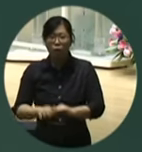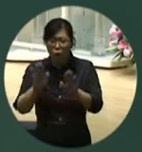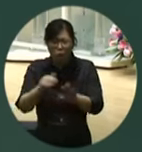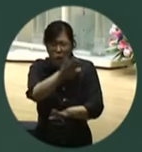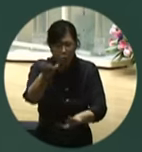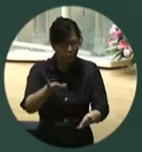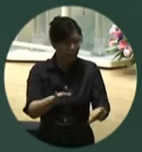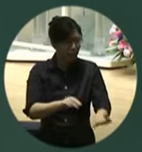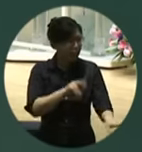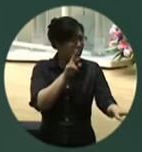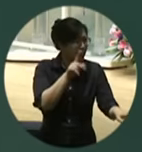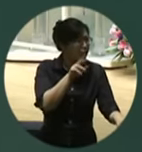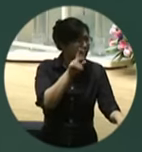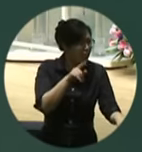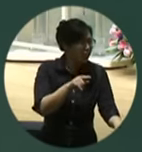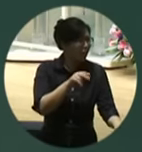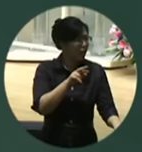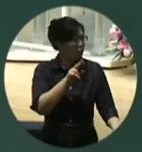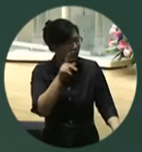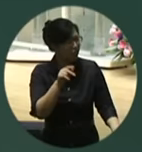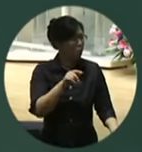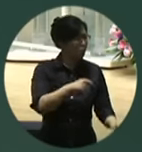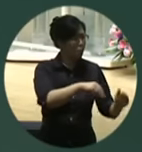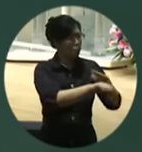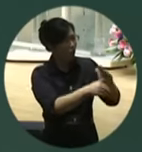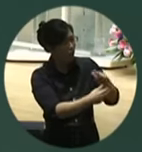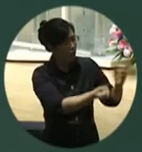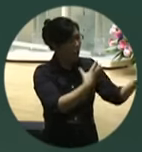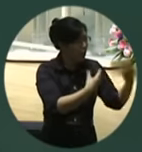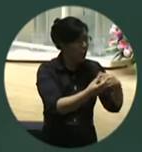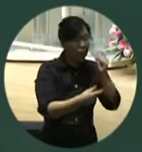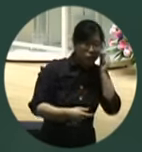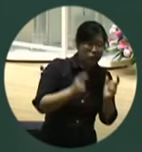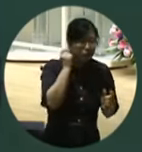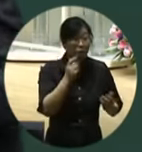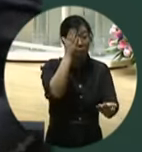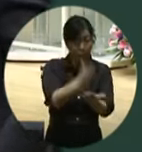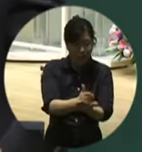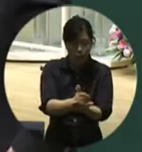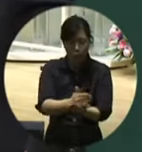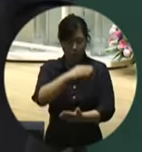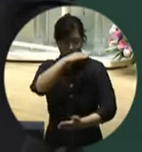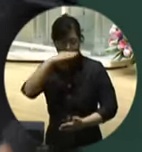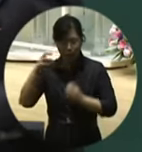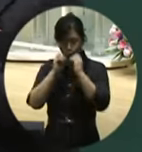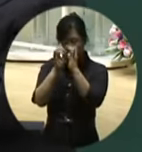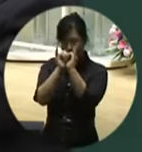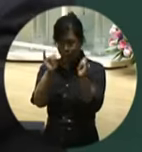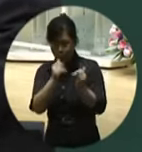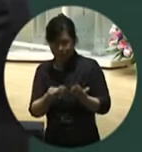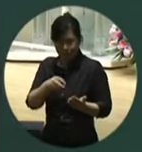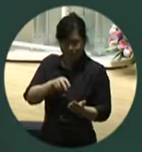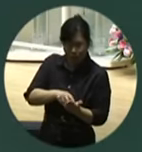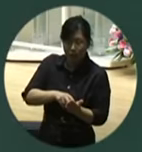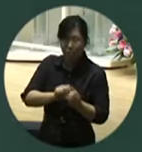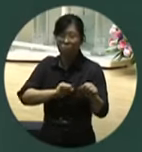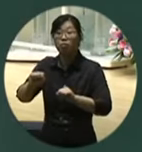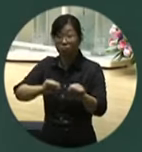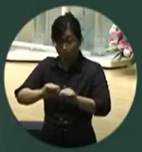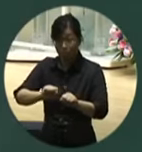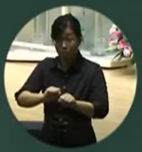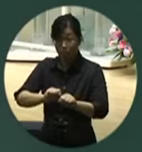마시고 전도자로 일어서시길 바랍니다. So, don't ever listen to incorrect words, but stand as an evangelist. 아니 다락방은 아직도 그 모여가